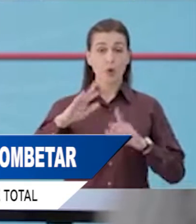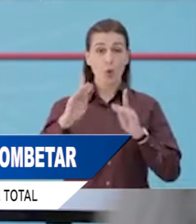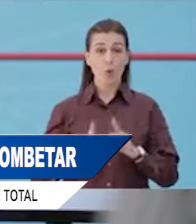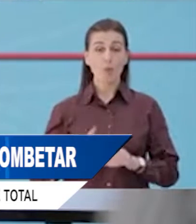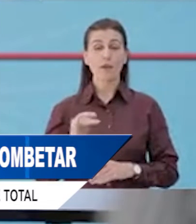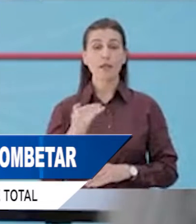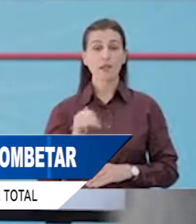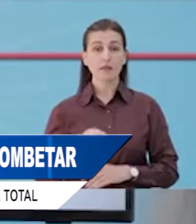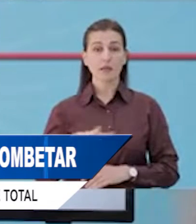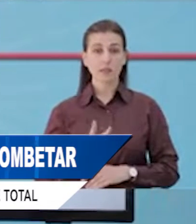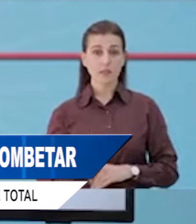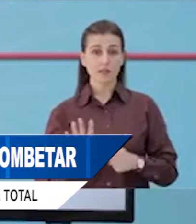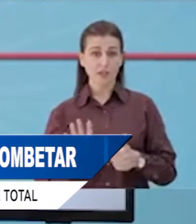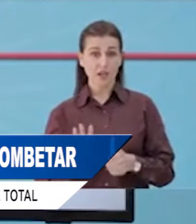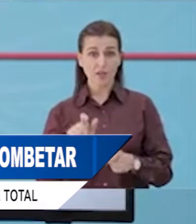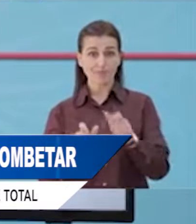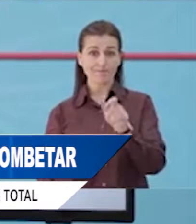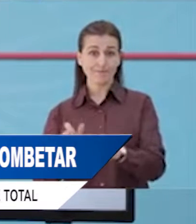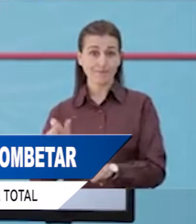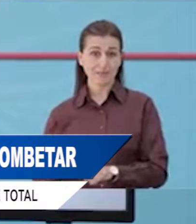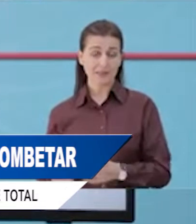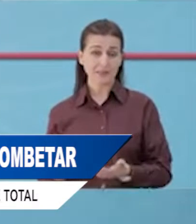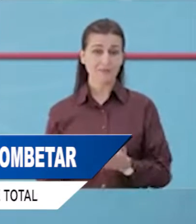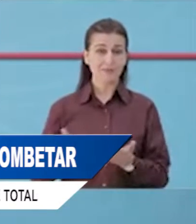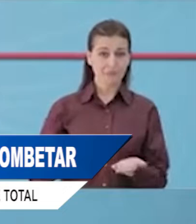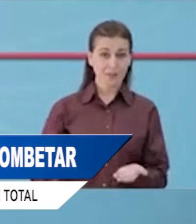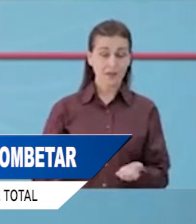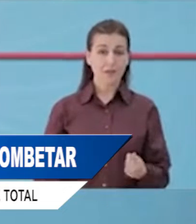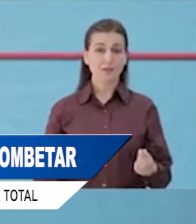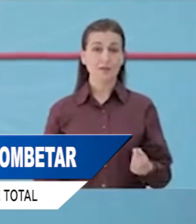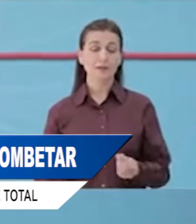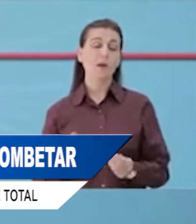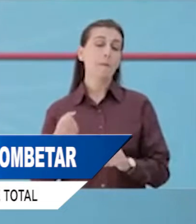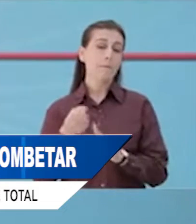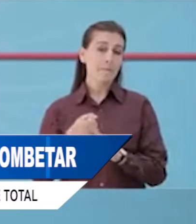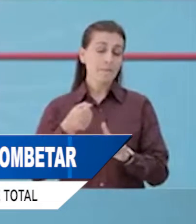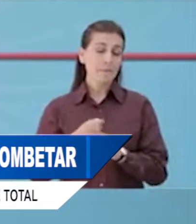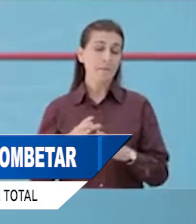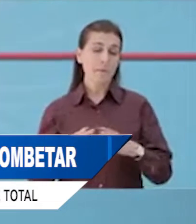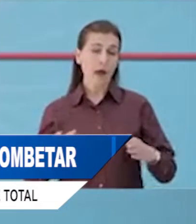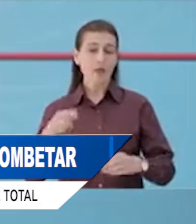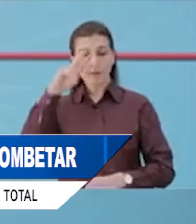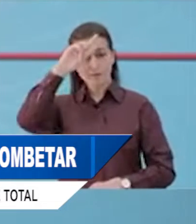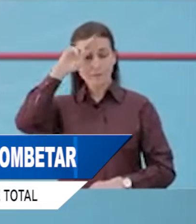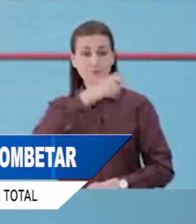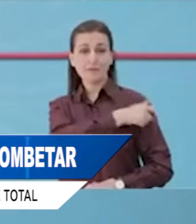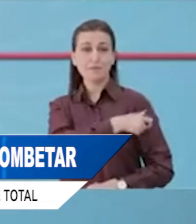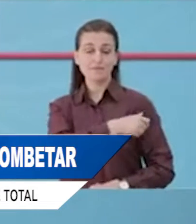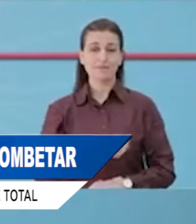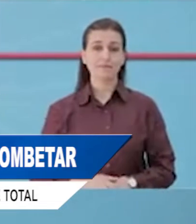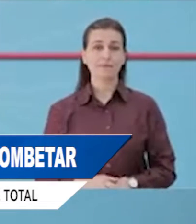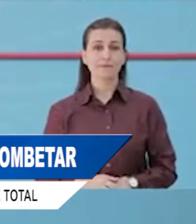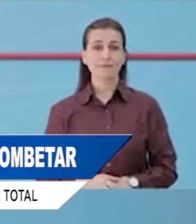jetën ose betejen më mirë me këtë smundje, pavarësisht përpjekjeve të jashtëzakonshme të bëra nga ekipet